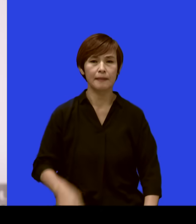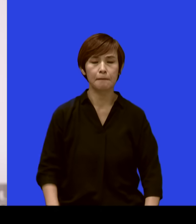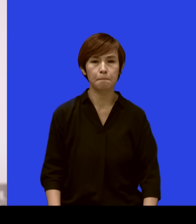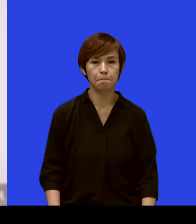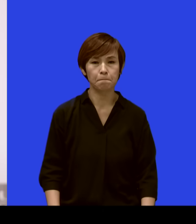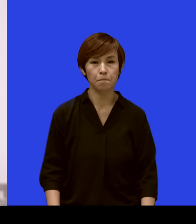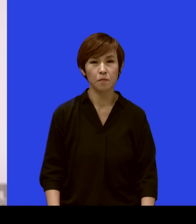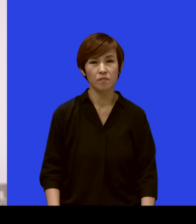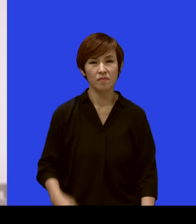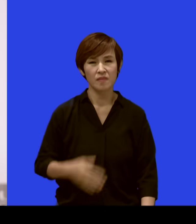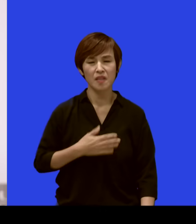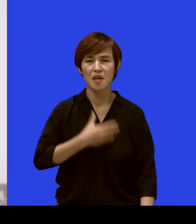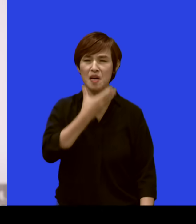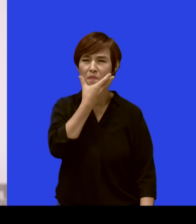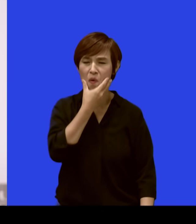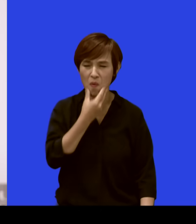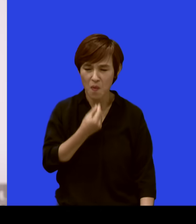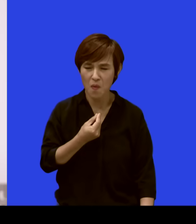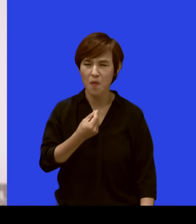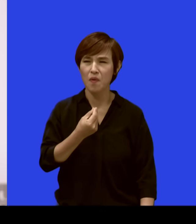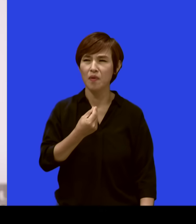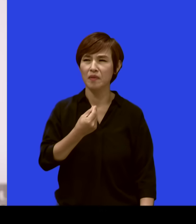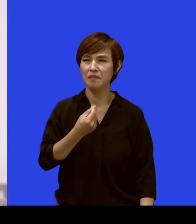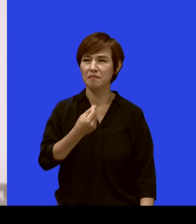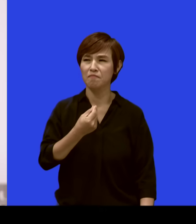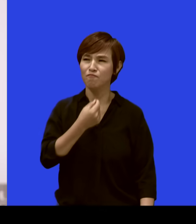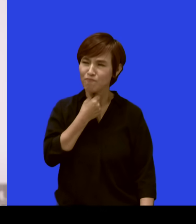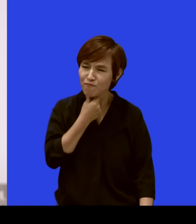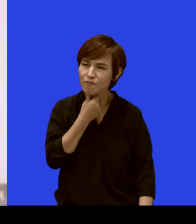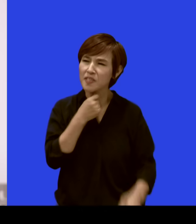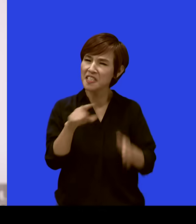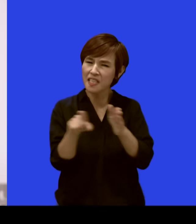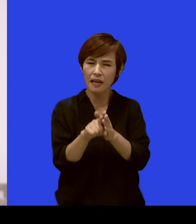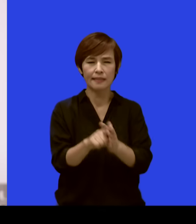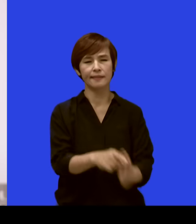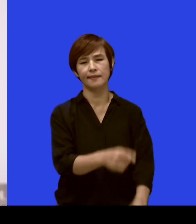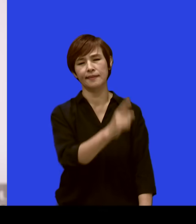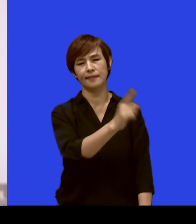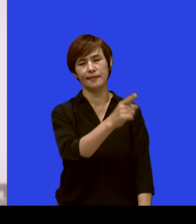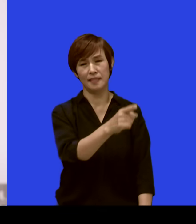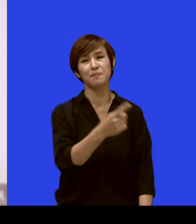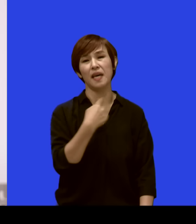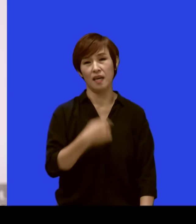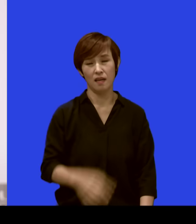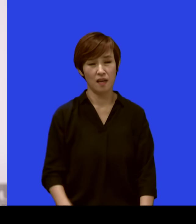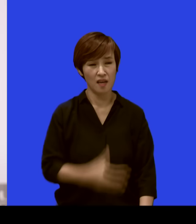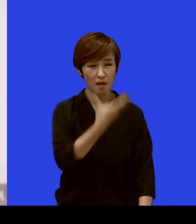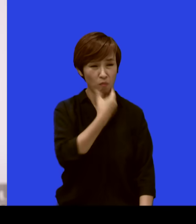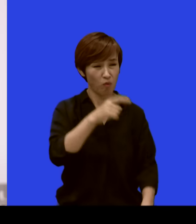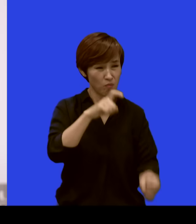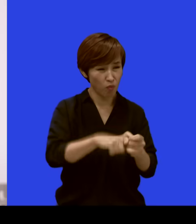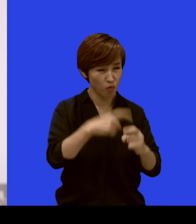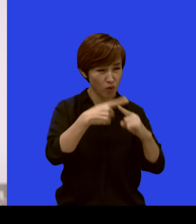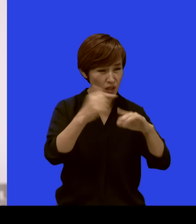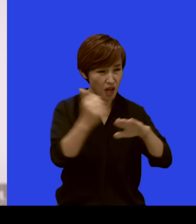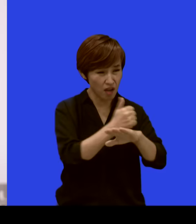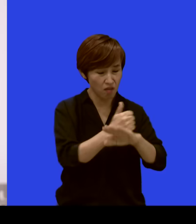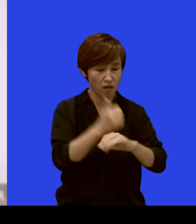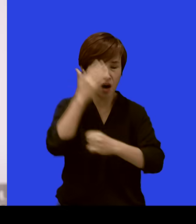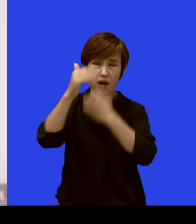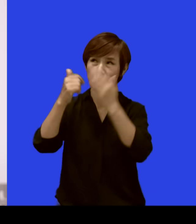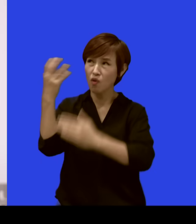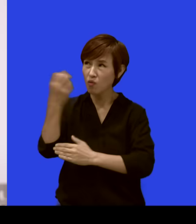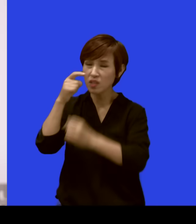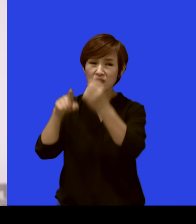이제 기복신앙 뭐 이런 거 매우 이제 사실 조롱하던 그런 사람들이었습니다. 복 받자고 교회 다니나 뭐 하나님 나라 거룩한 뜻이 있는데 이런